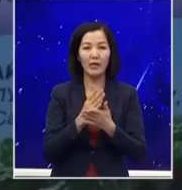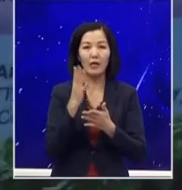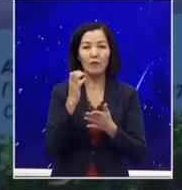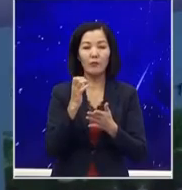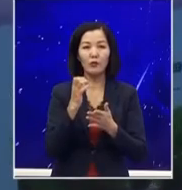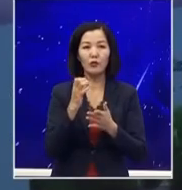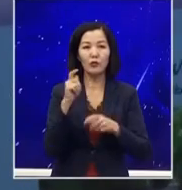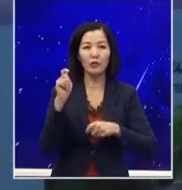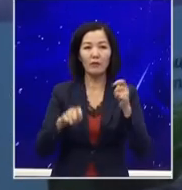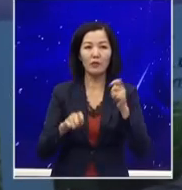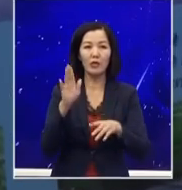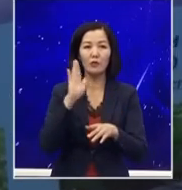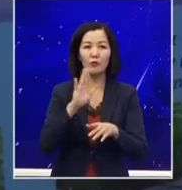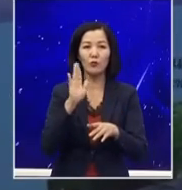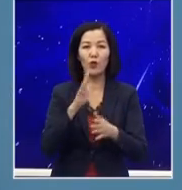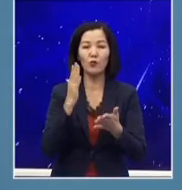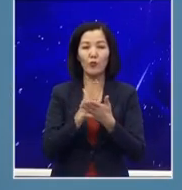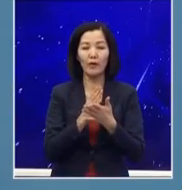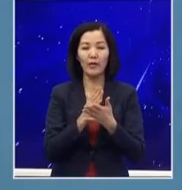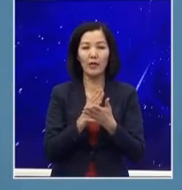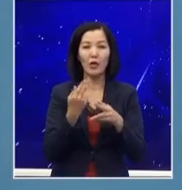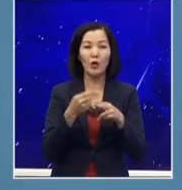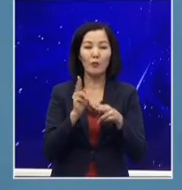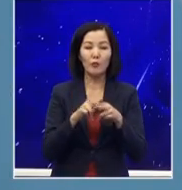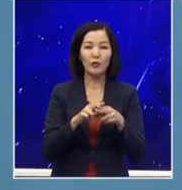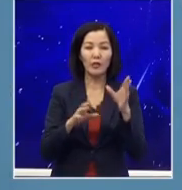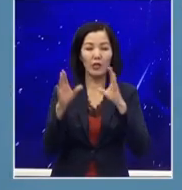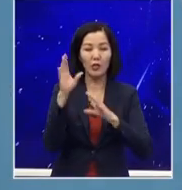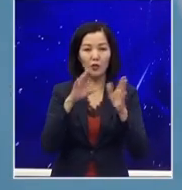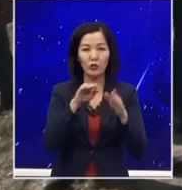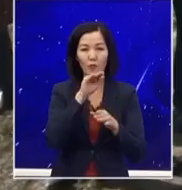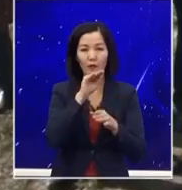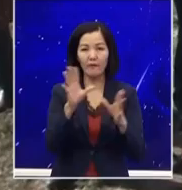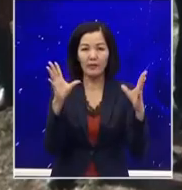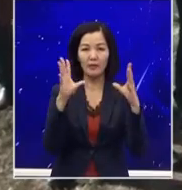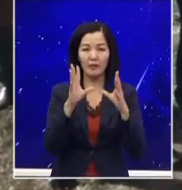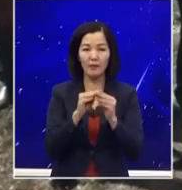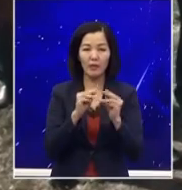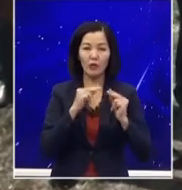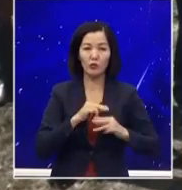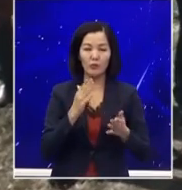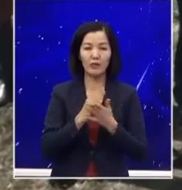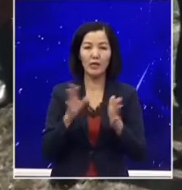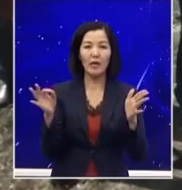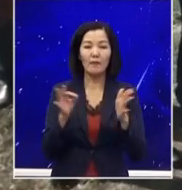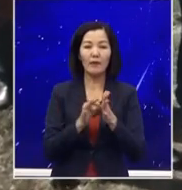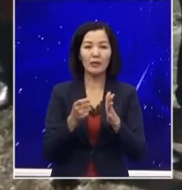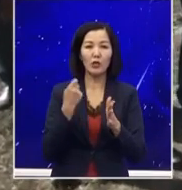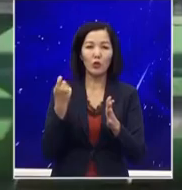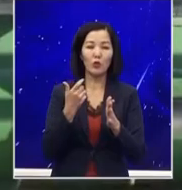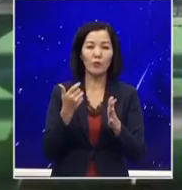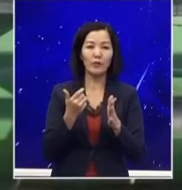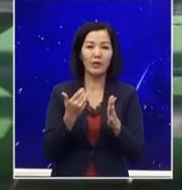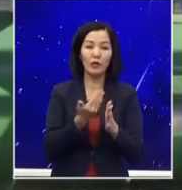500-інде тамшылатып суару жүйесі қолданылып отыр. Мұнда да институт ғалымдары жұмыс істеп жатыр. Мақсат – отандық тұқымға